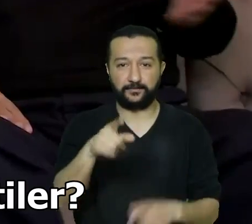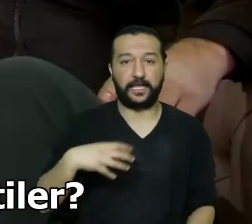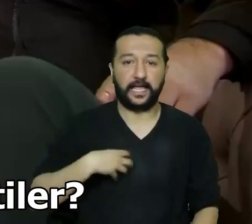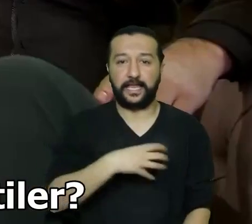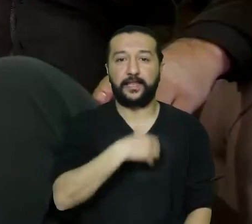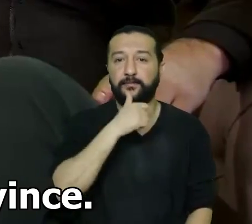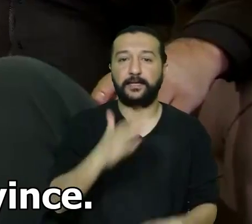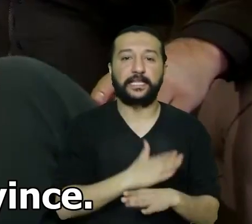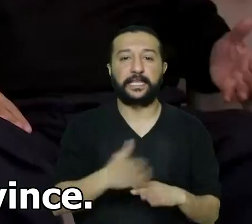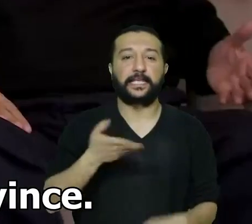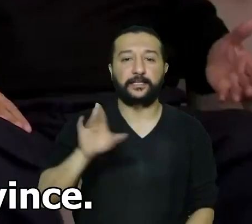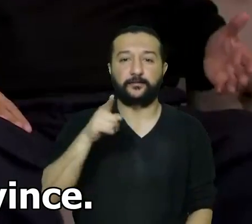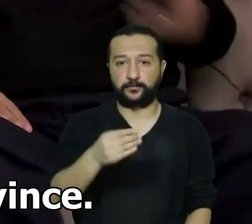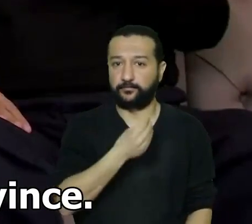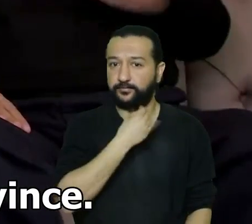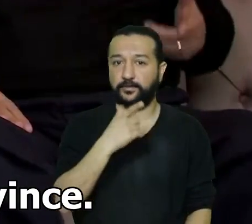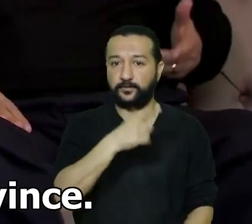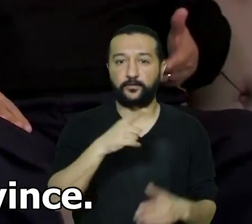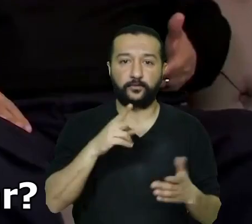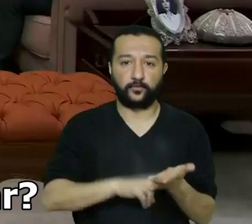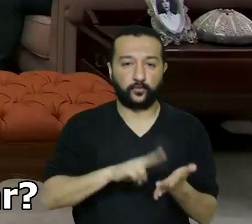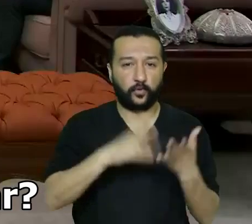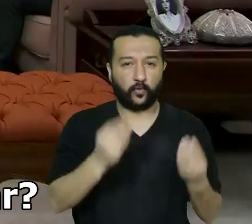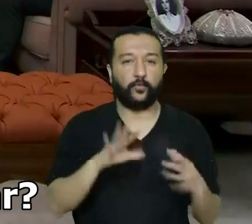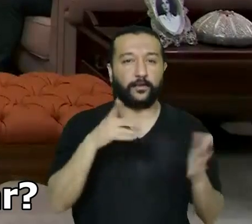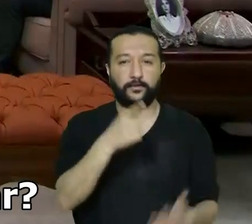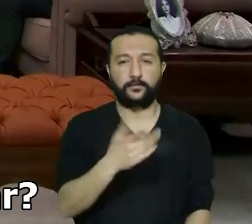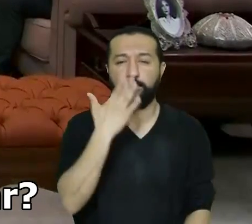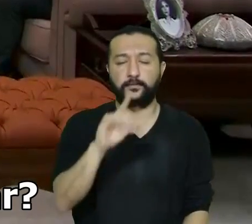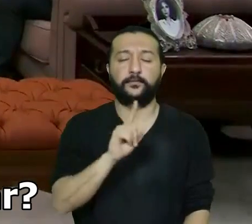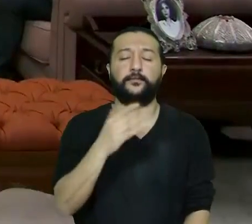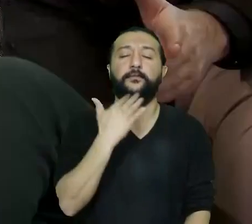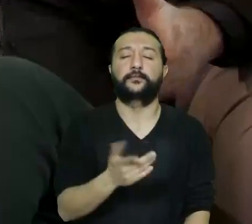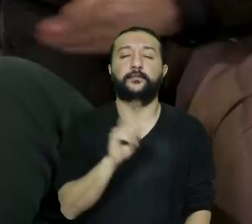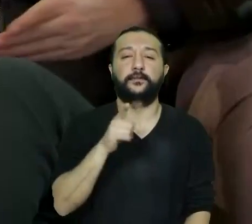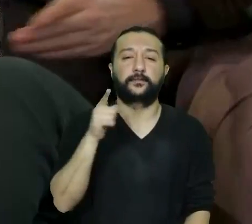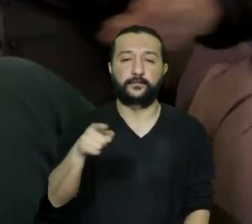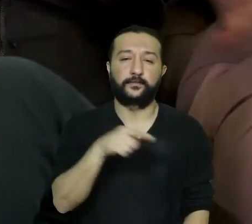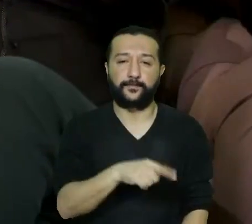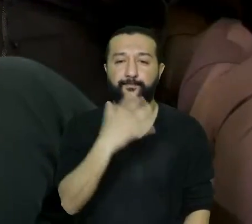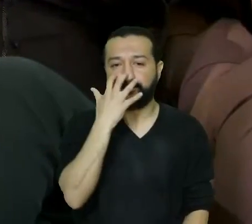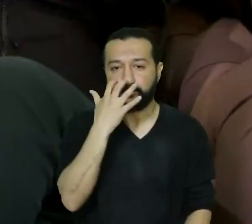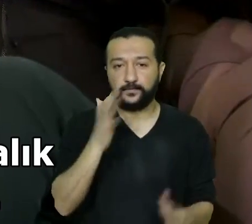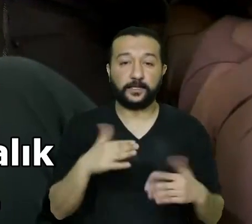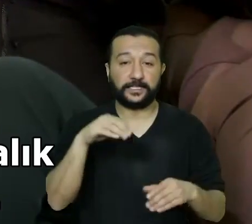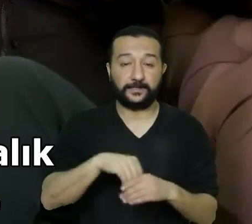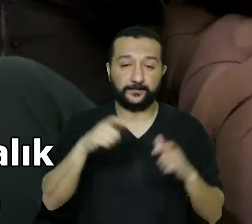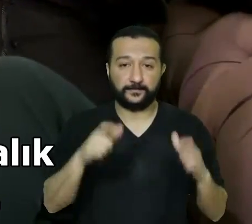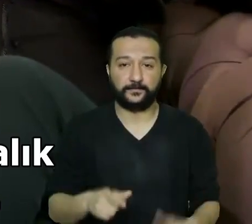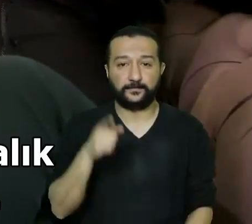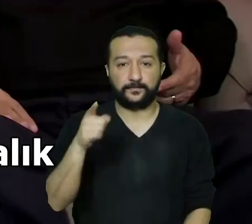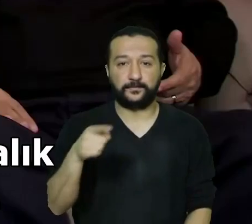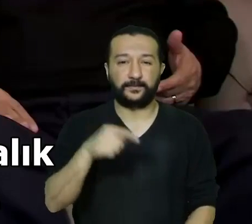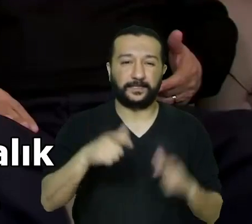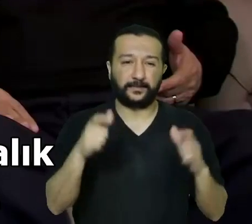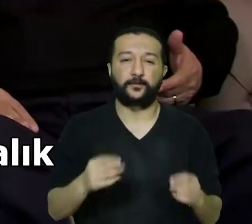annenle baban niye gittiler? Bozuldular galiba jüri dönmeyince. Yok efendim, ne alakası var? Yani bu bekleme oda, daha doğrusu